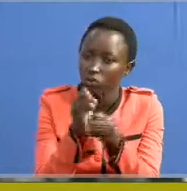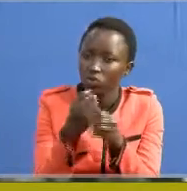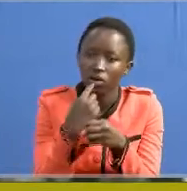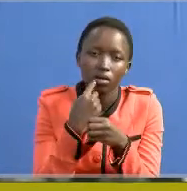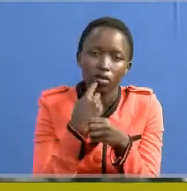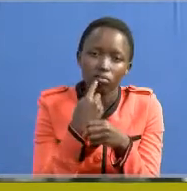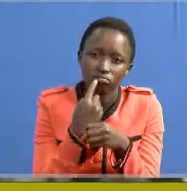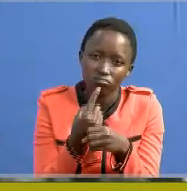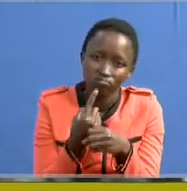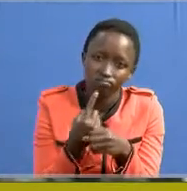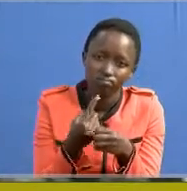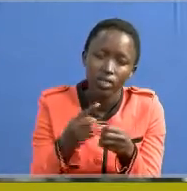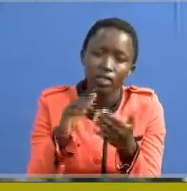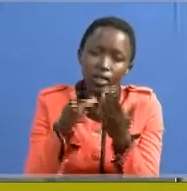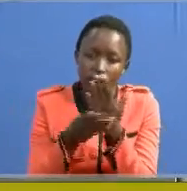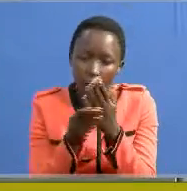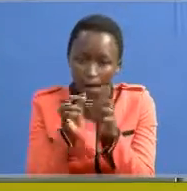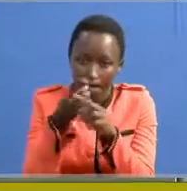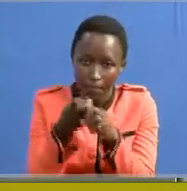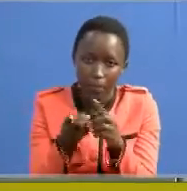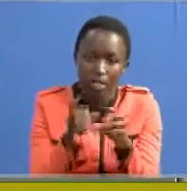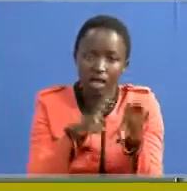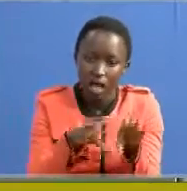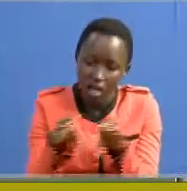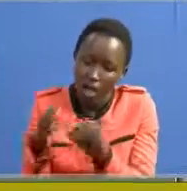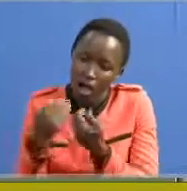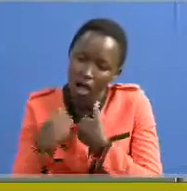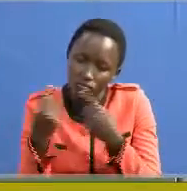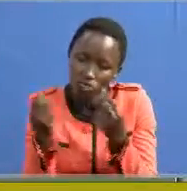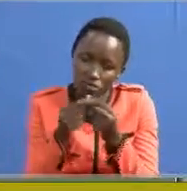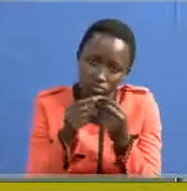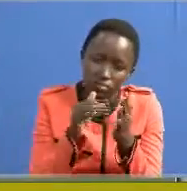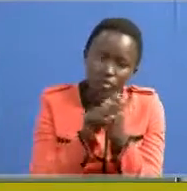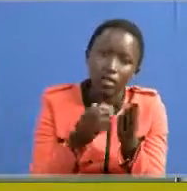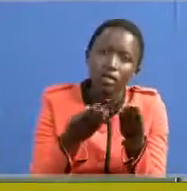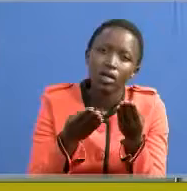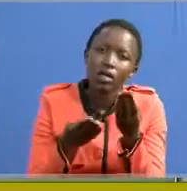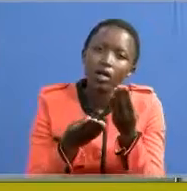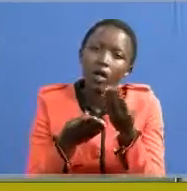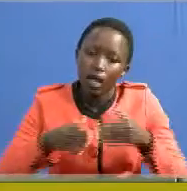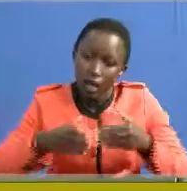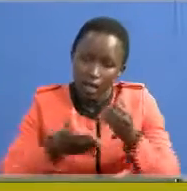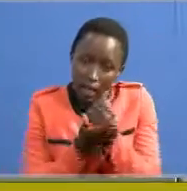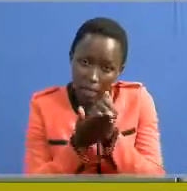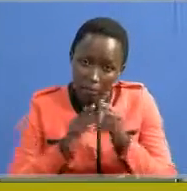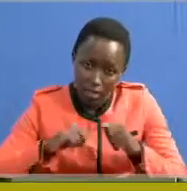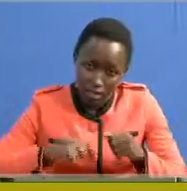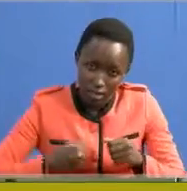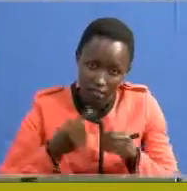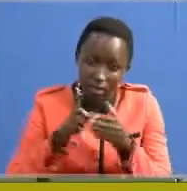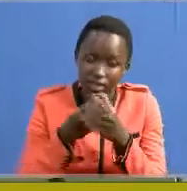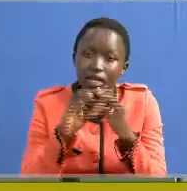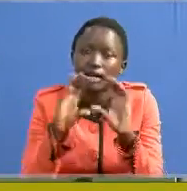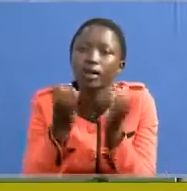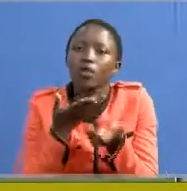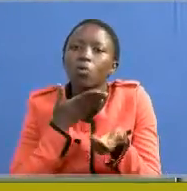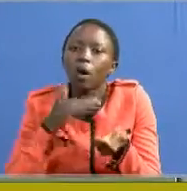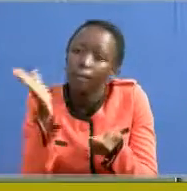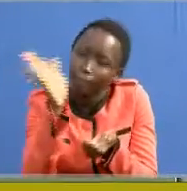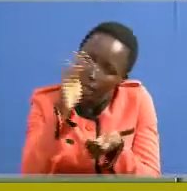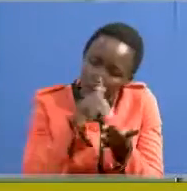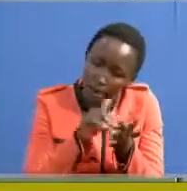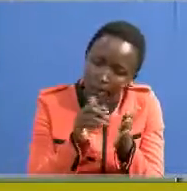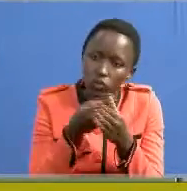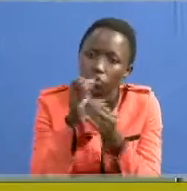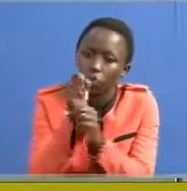here, but wanaumia, wamepata injuries, wamejishughulikia. But ukishajishughulikia, those clubs want them back, those teams